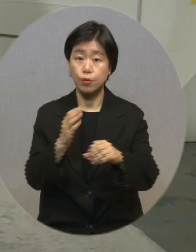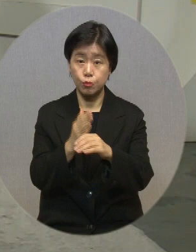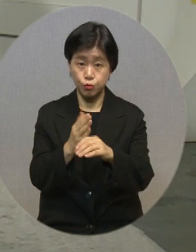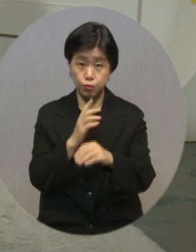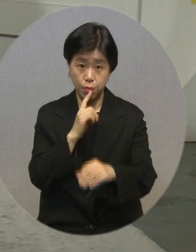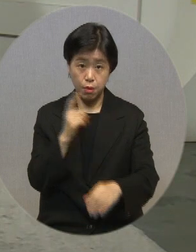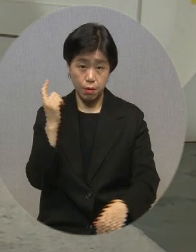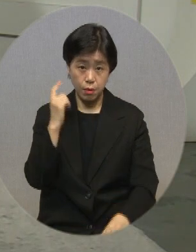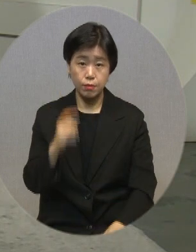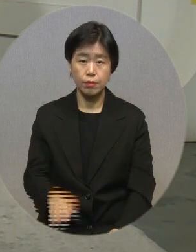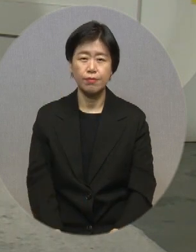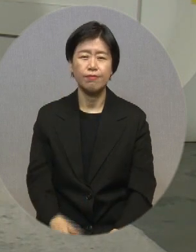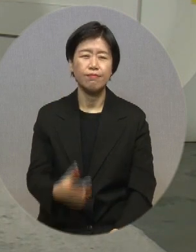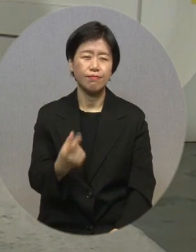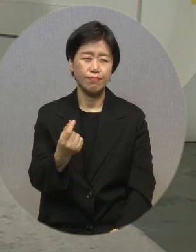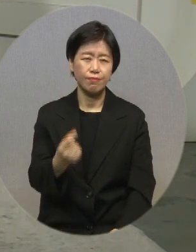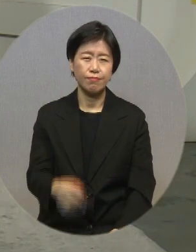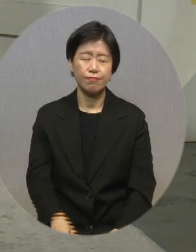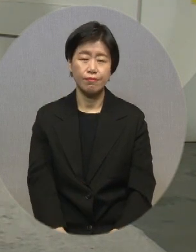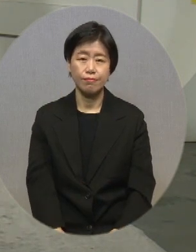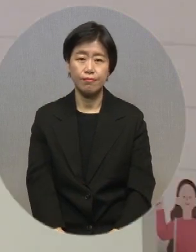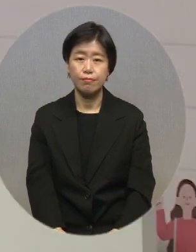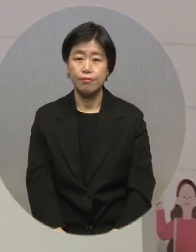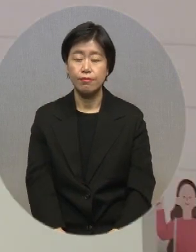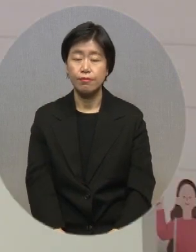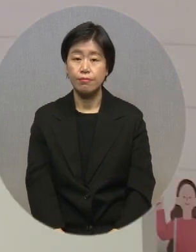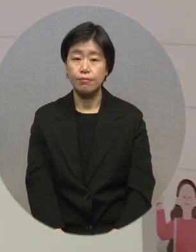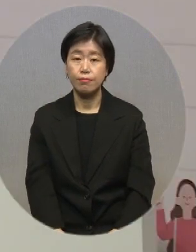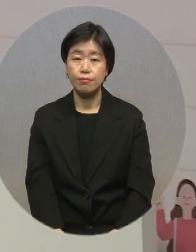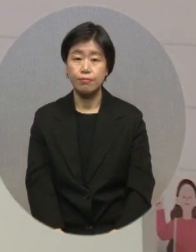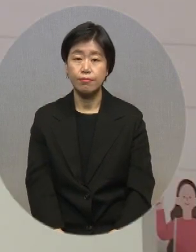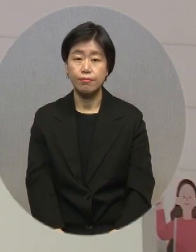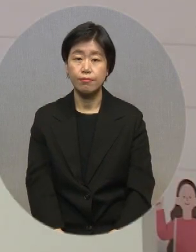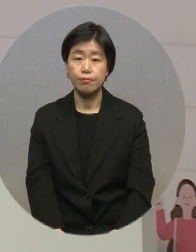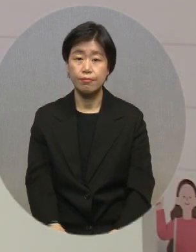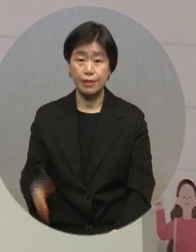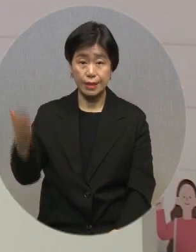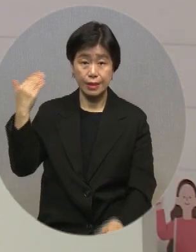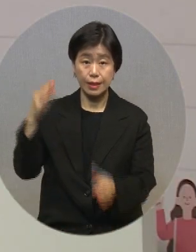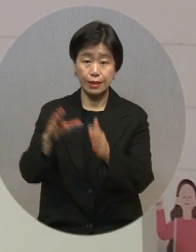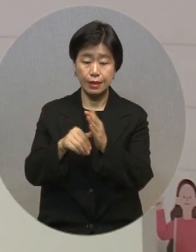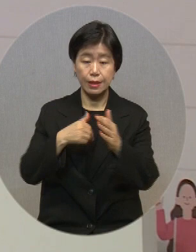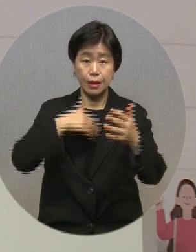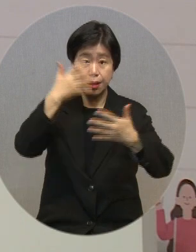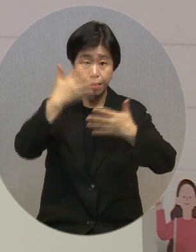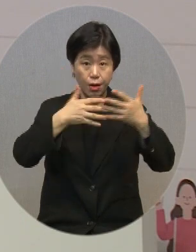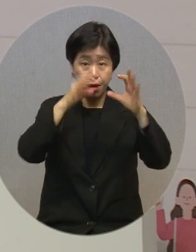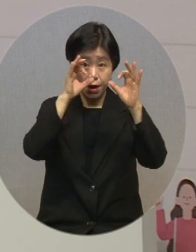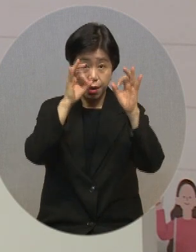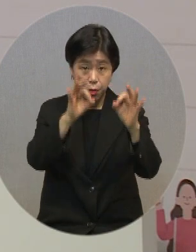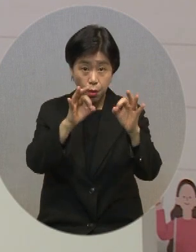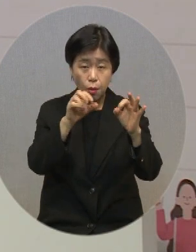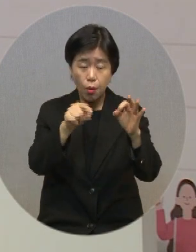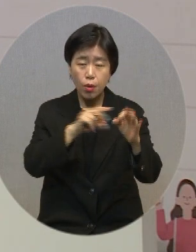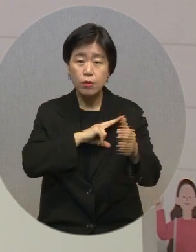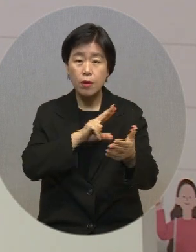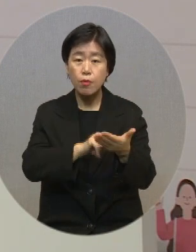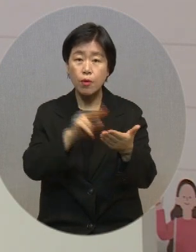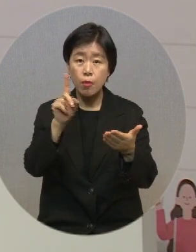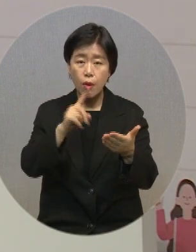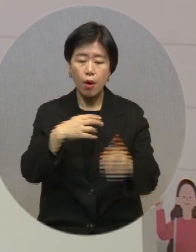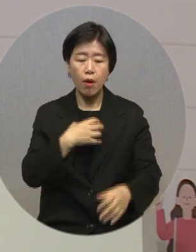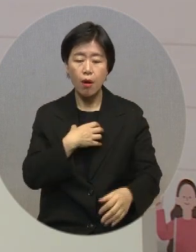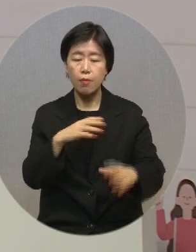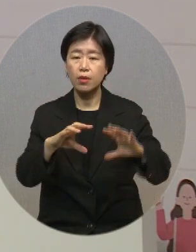아, 전국대회에 네. 예, 예. 예, 참여하시겠군요. 옛날에 제가 본 영화 중에 뭐, 험한 세상의 다리가 돼요. 네. 그런 노래도